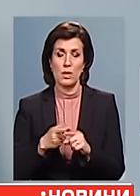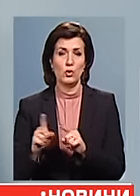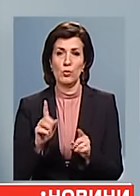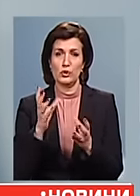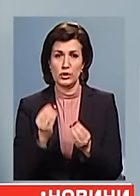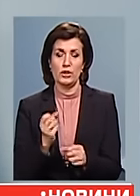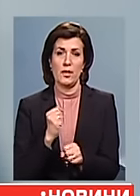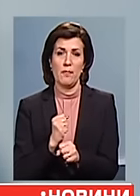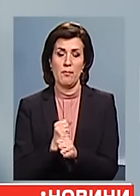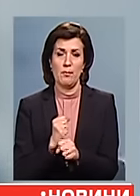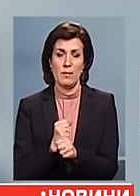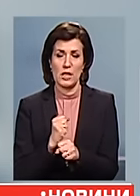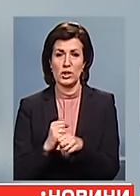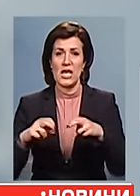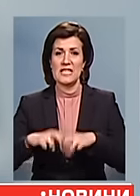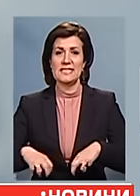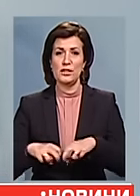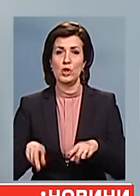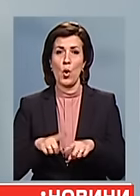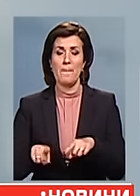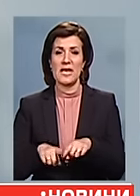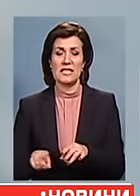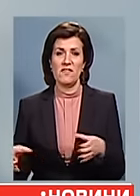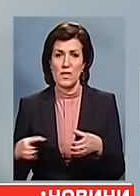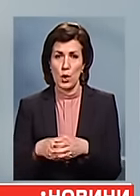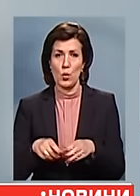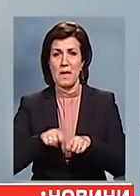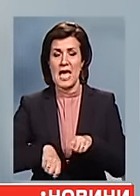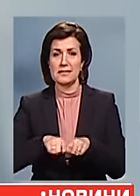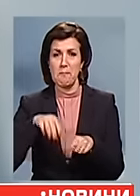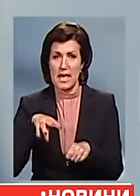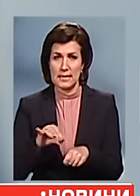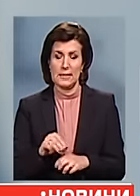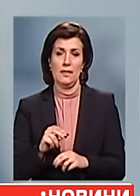ще працюють слід слідчооперативна група експерти ще працюють